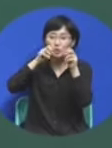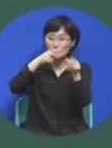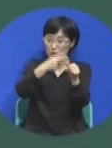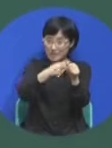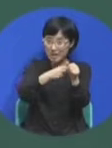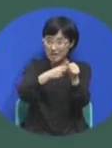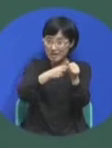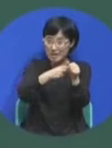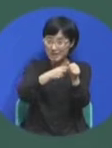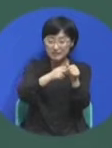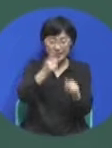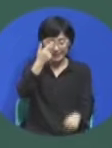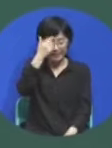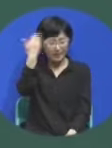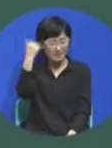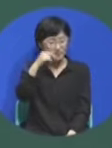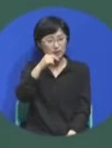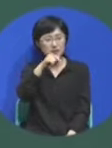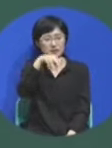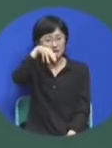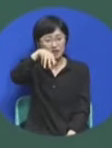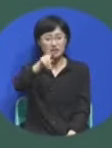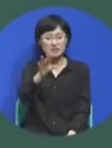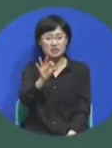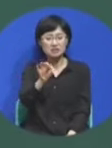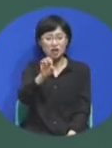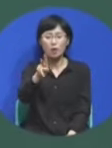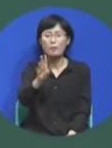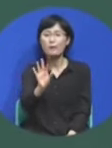가면 한월산 기도원이 있어요.